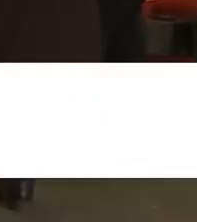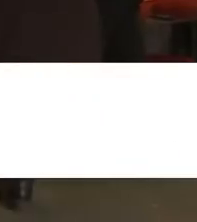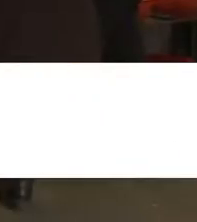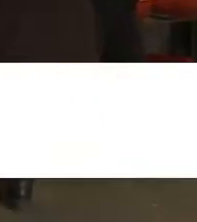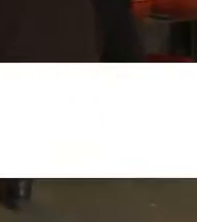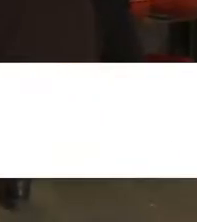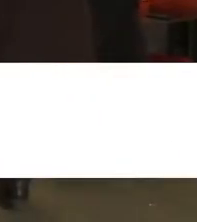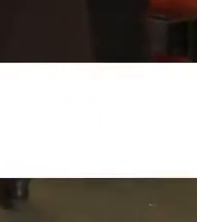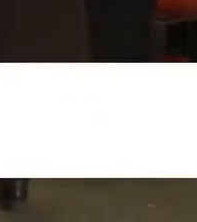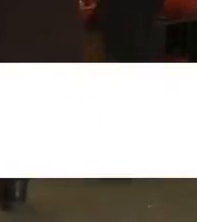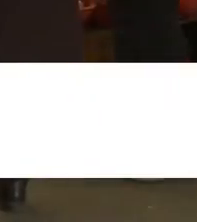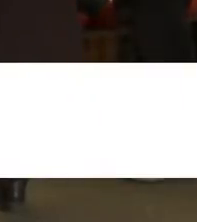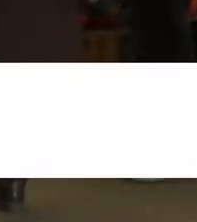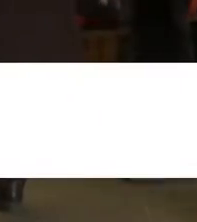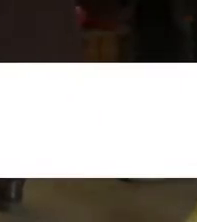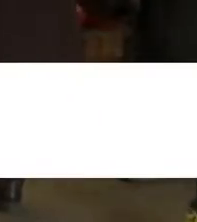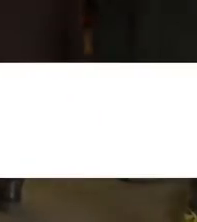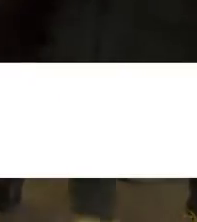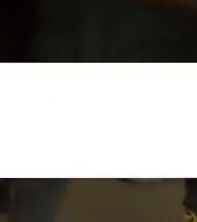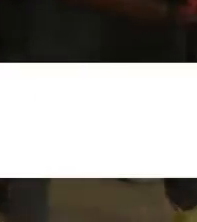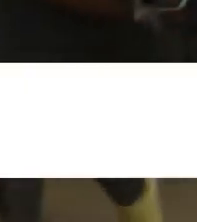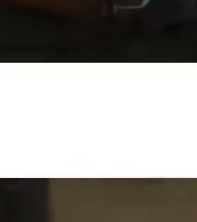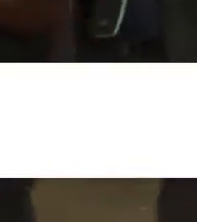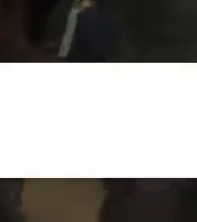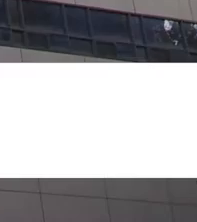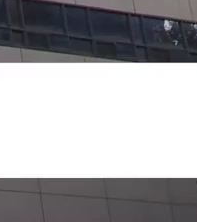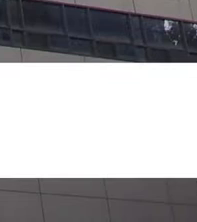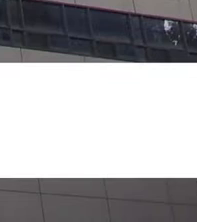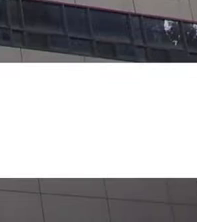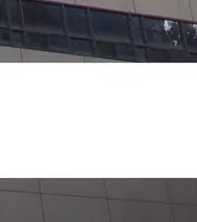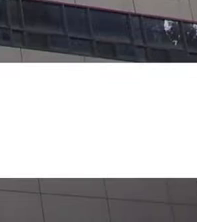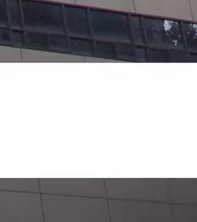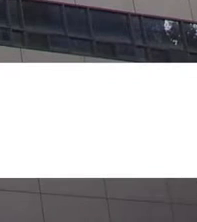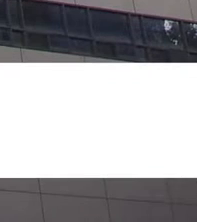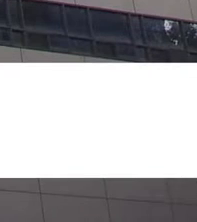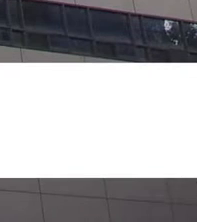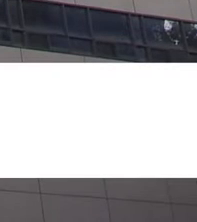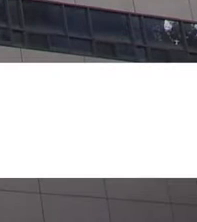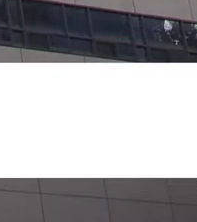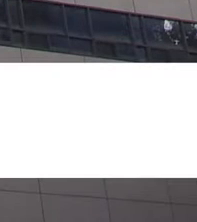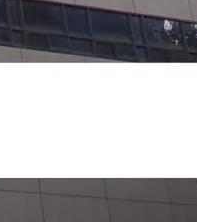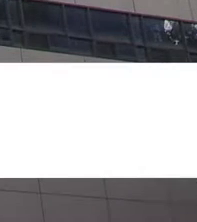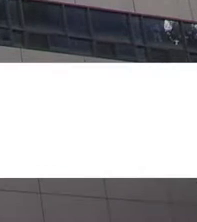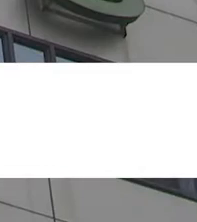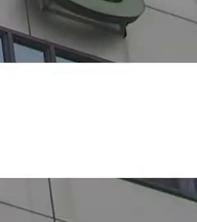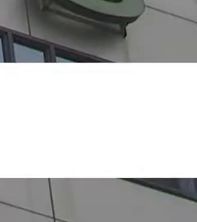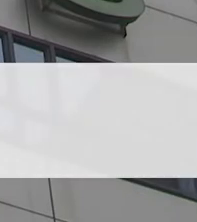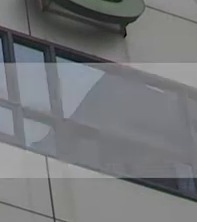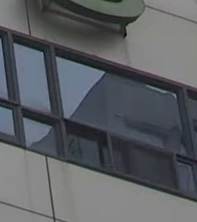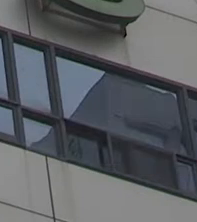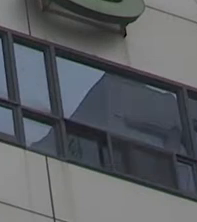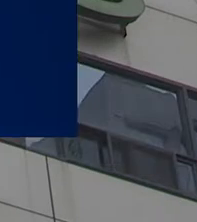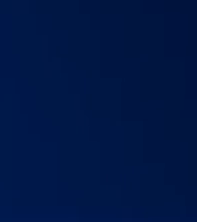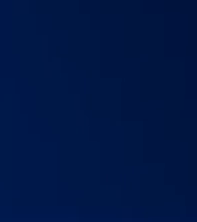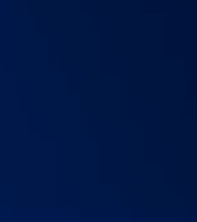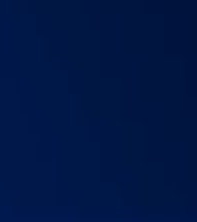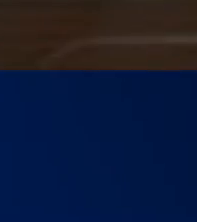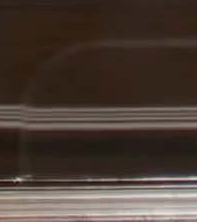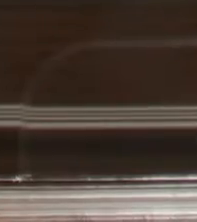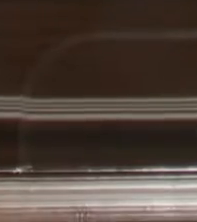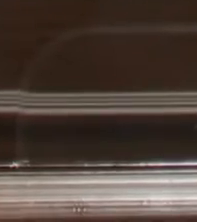강서구가 설 명절 연휴를 앞두고 오는 28일부터 2월 3일까지 7일 동안 설날 종합대책 을 시행합니다